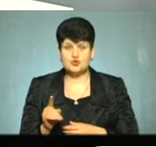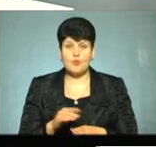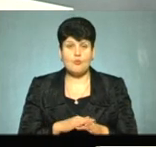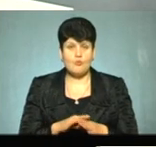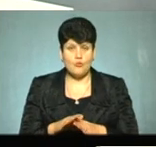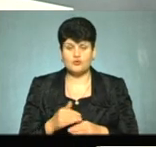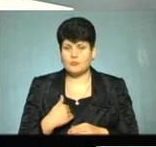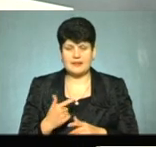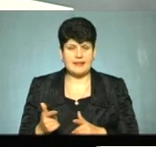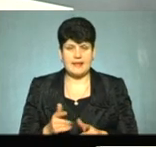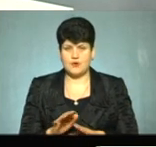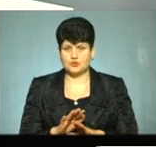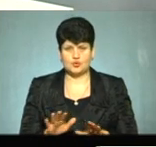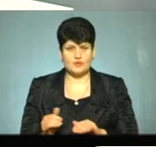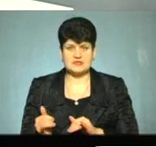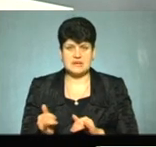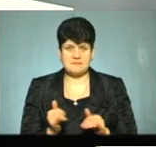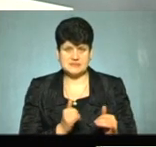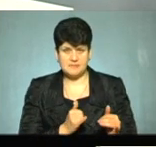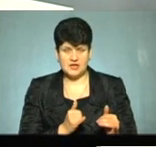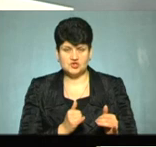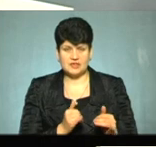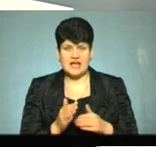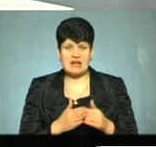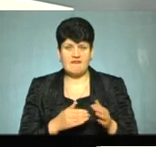що повністю ми не готові, щоб забезпечити